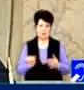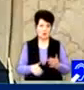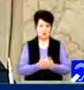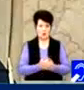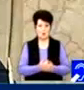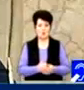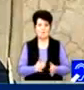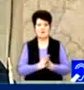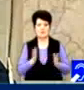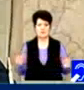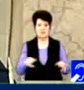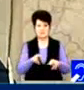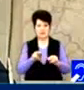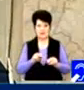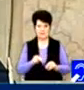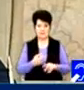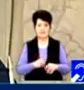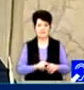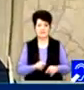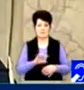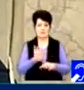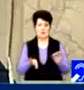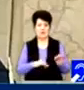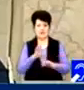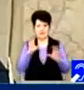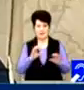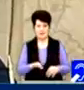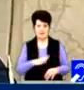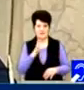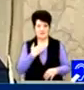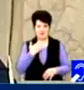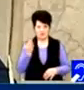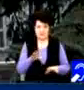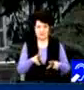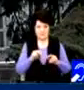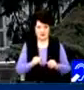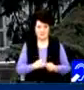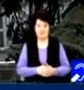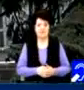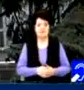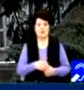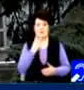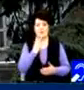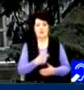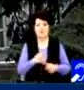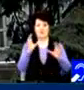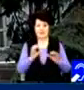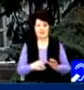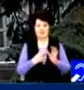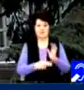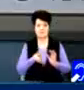unei majorități parlamentare astfel încât ca aceste proiecte de legi să fie votate în parlament potrivit legii dacă timp de